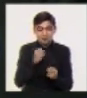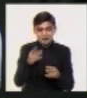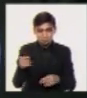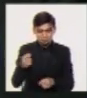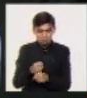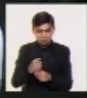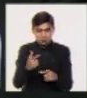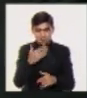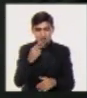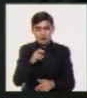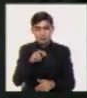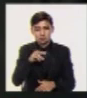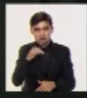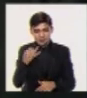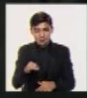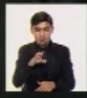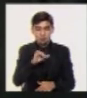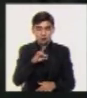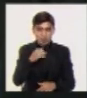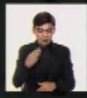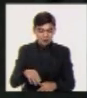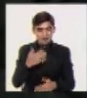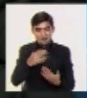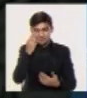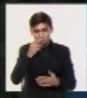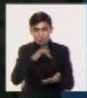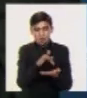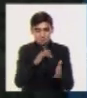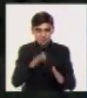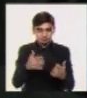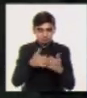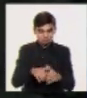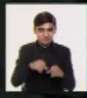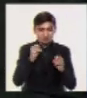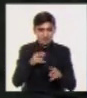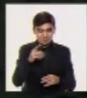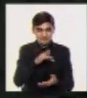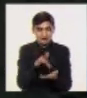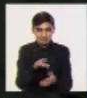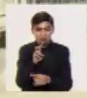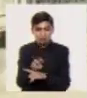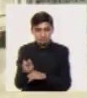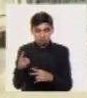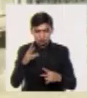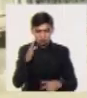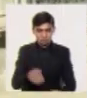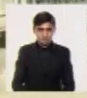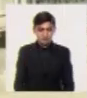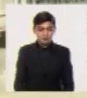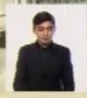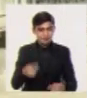ойыншылар Қапшағай, Бурабай немесе Нұрсұлтан қаласындағы ұтыстарды есепке алу орталығының өзіне баруларына тура келеді.